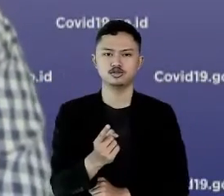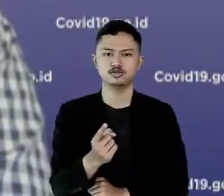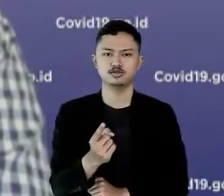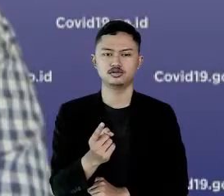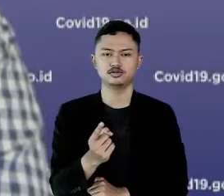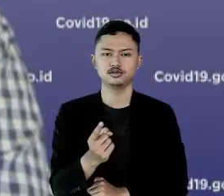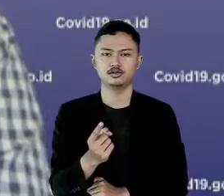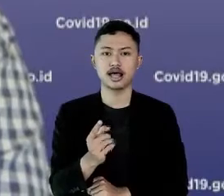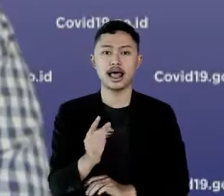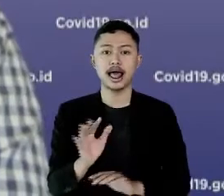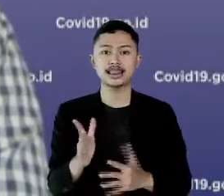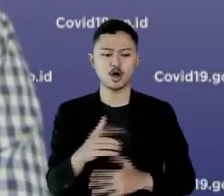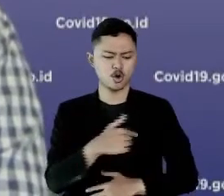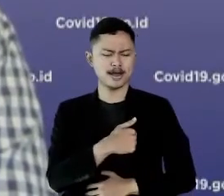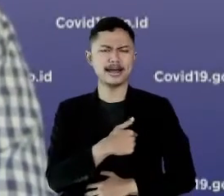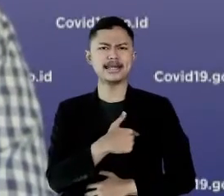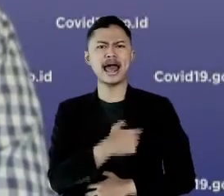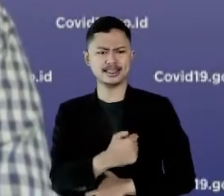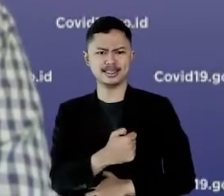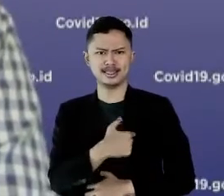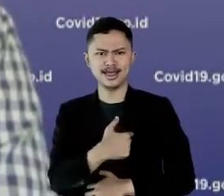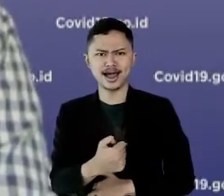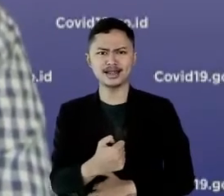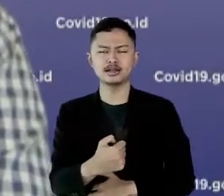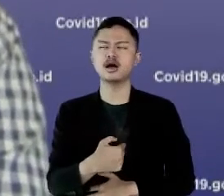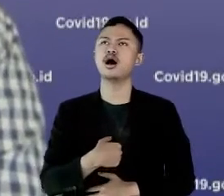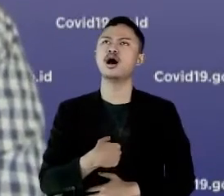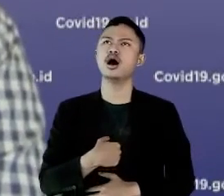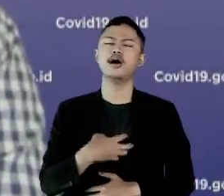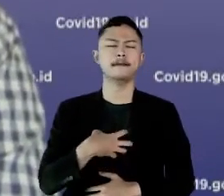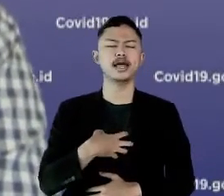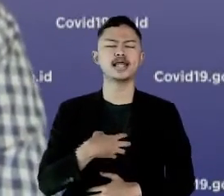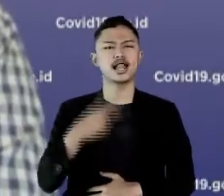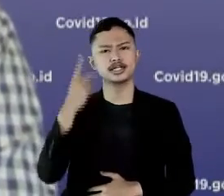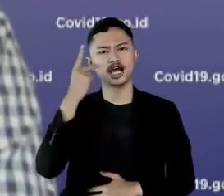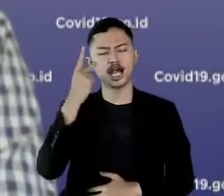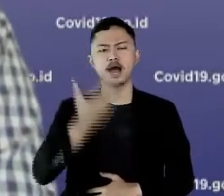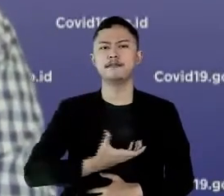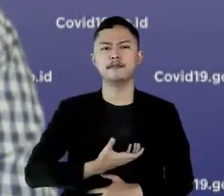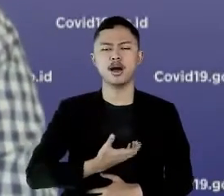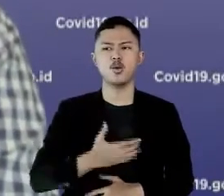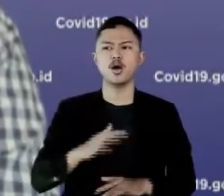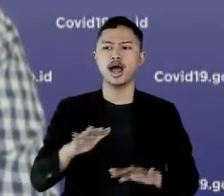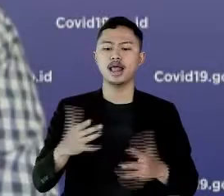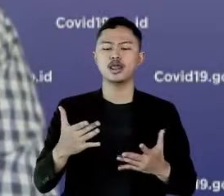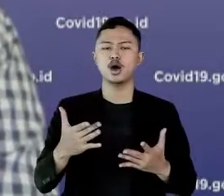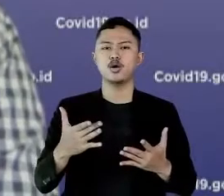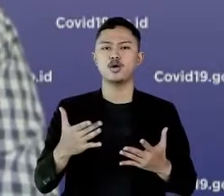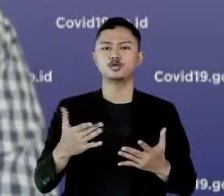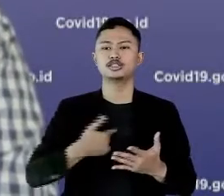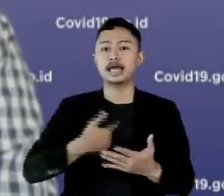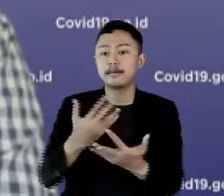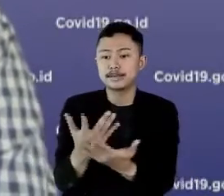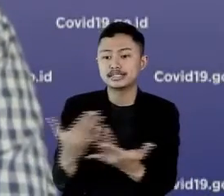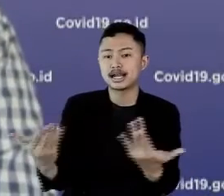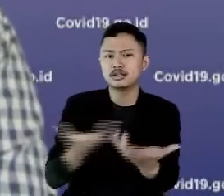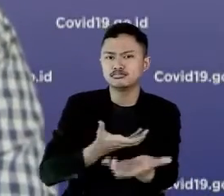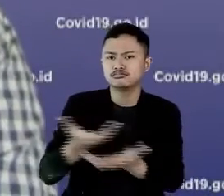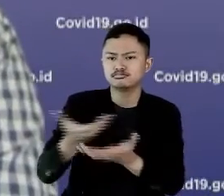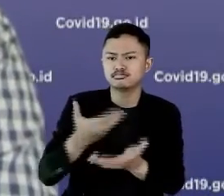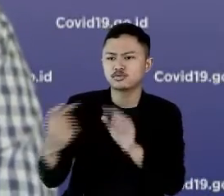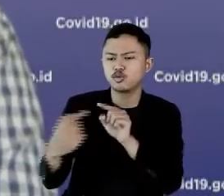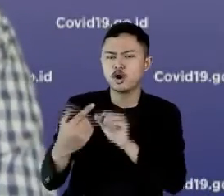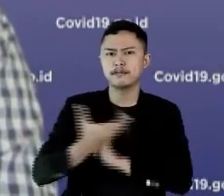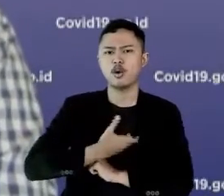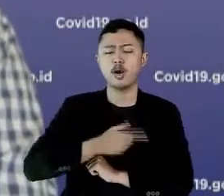dan harus niat nih gitu ya. Saya mau jaga kesehatan mental saya mau menjaga relasi saya gitu. Karena kemudian